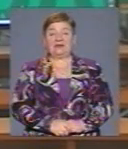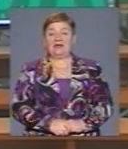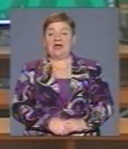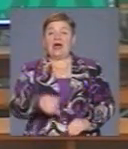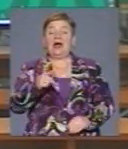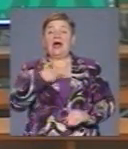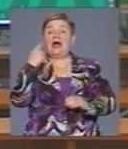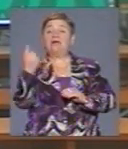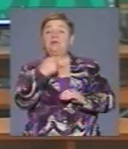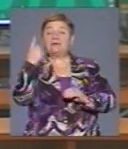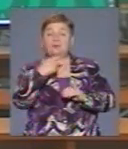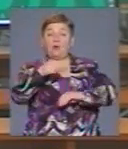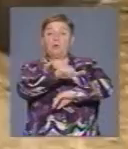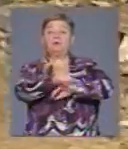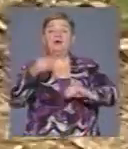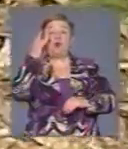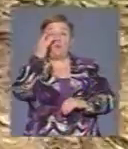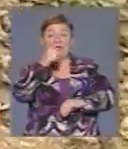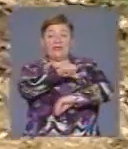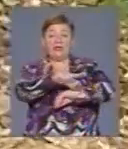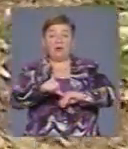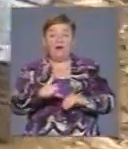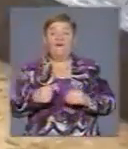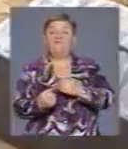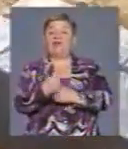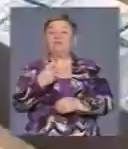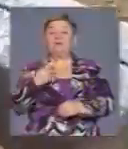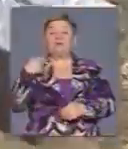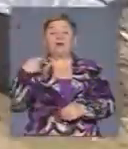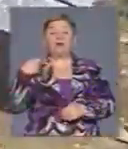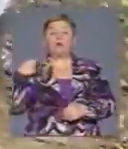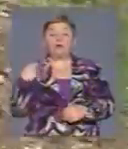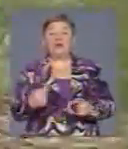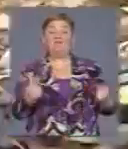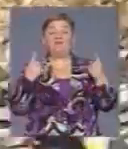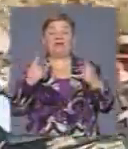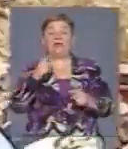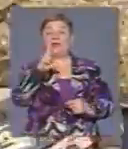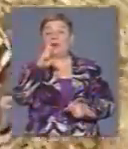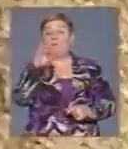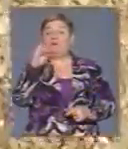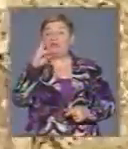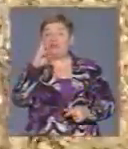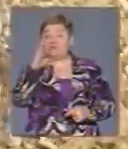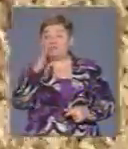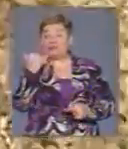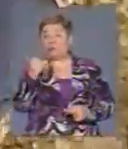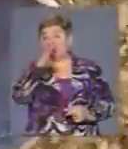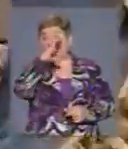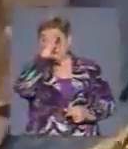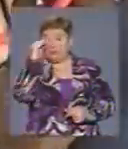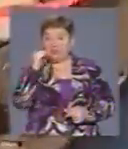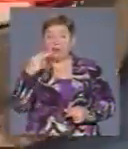Гексакоптер неподалік кордону із Румунією виявили прикордонники відділення Великі Бички сьогодні вночі. Про це повідомила